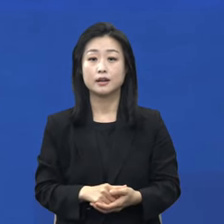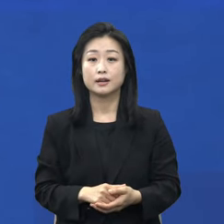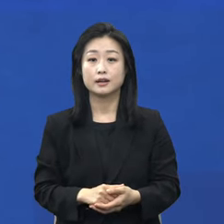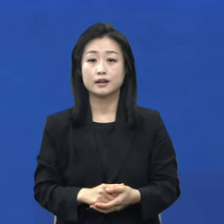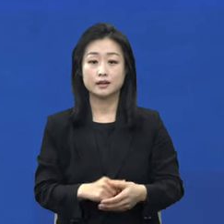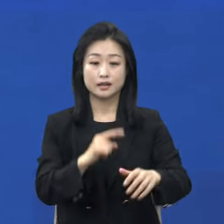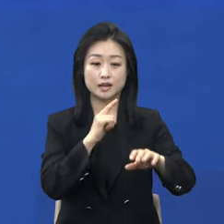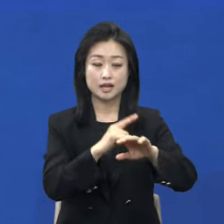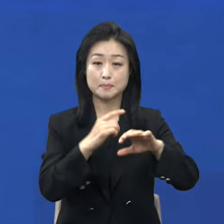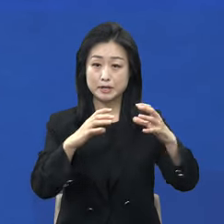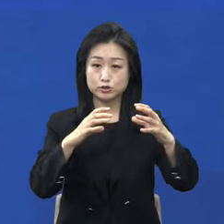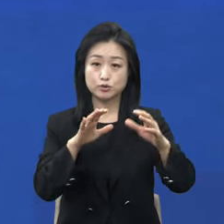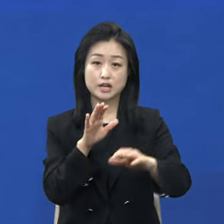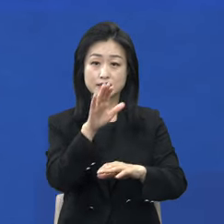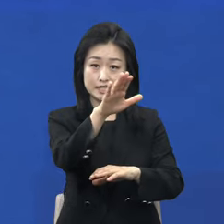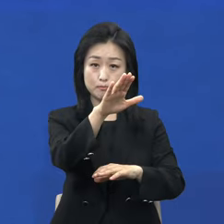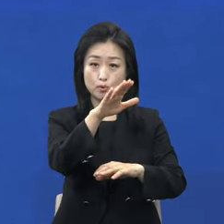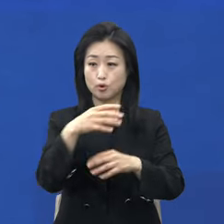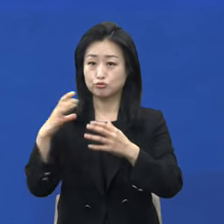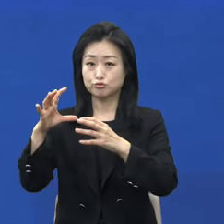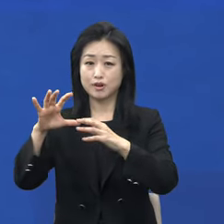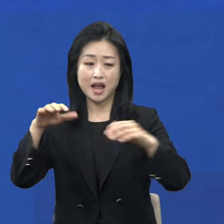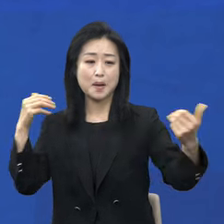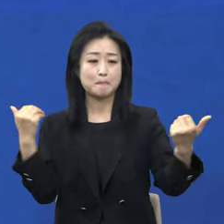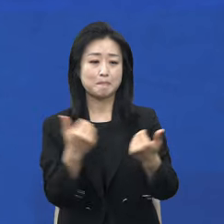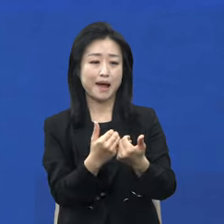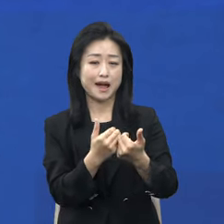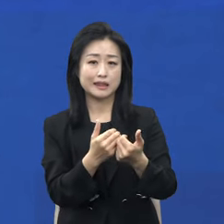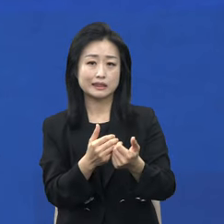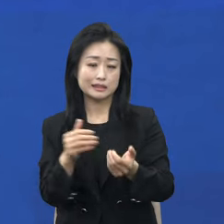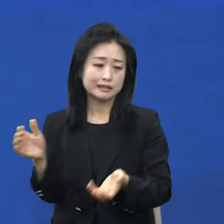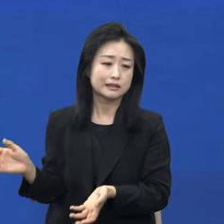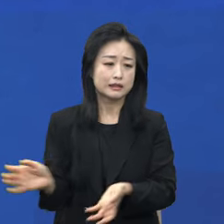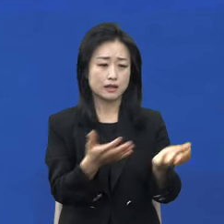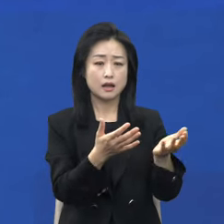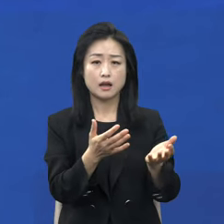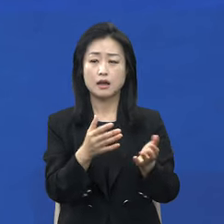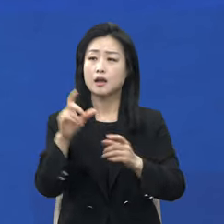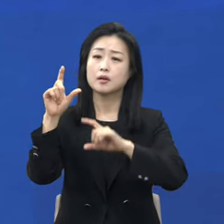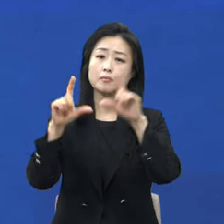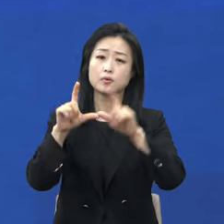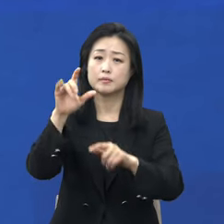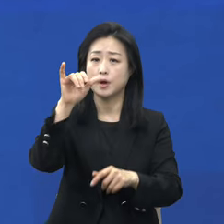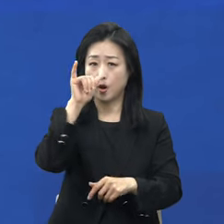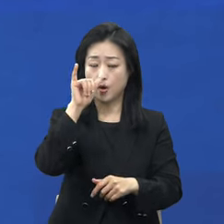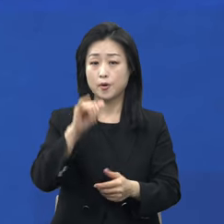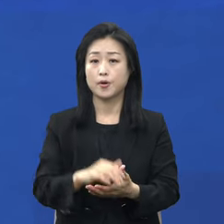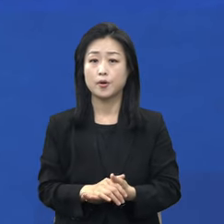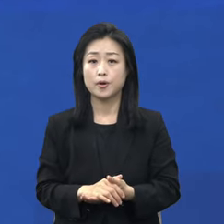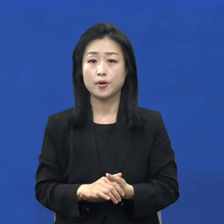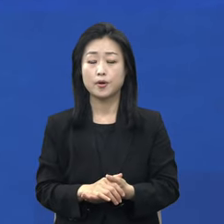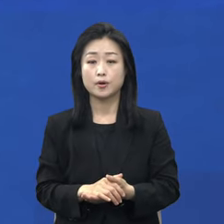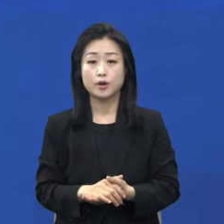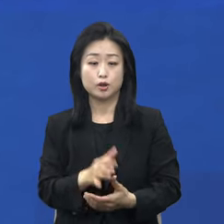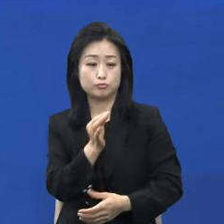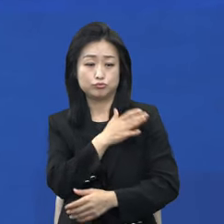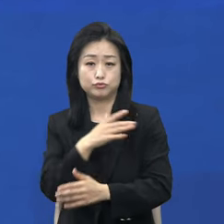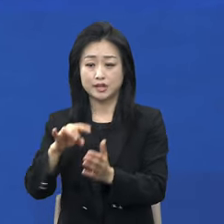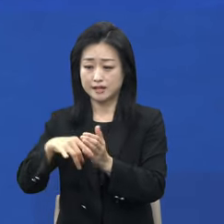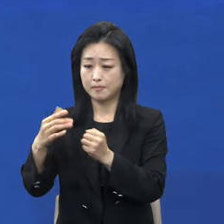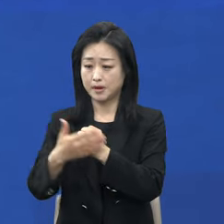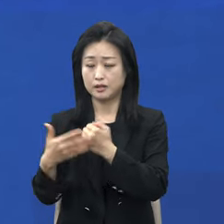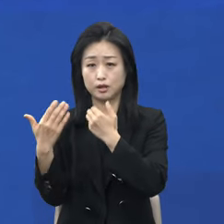진보 세력은 반국가 세력으로 매도당하고 있습니다. 부자만을 위한